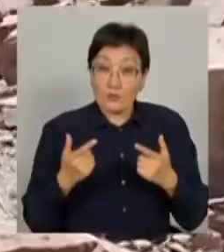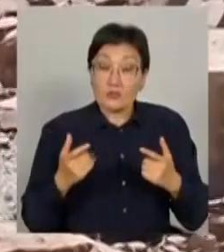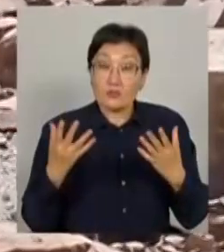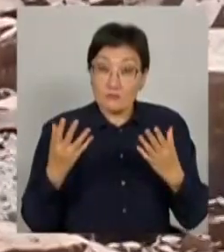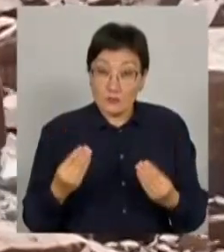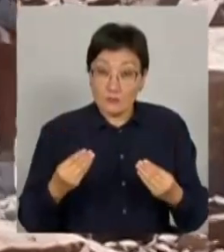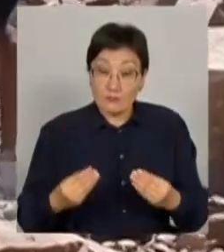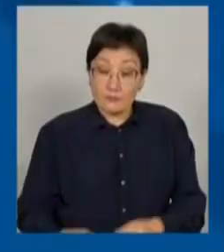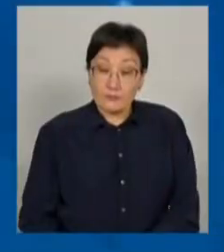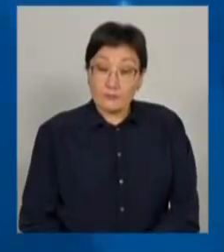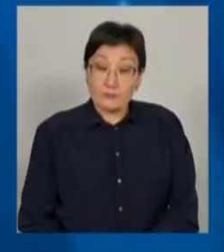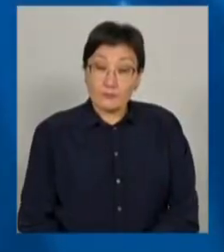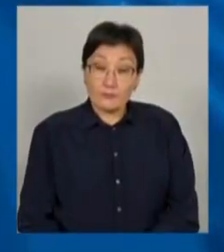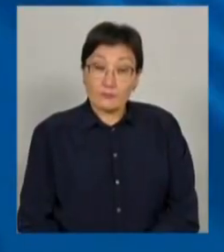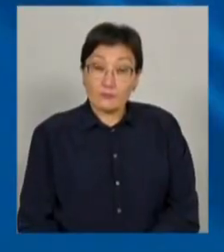землетрясения.